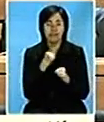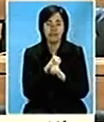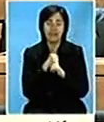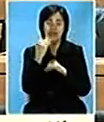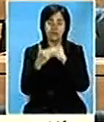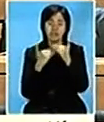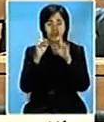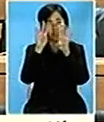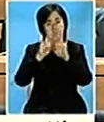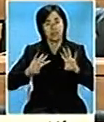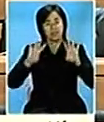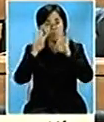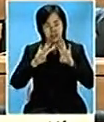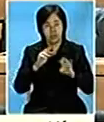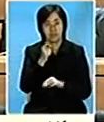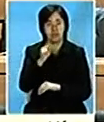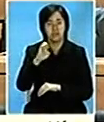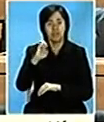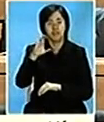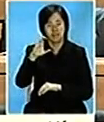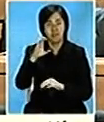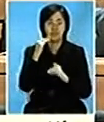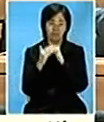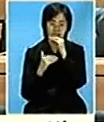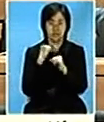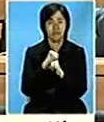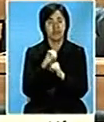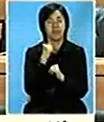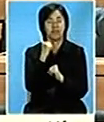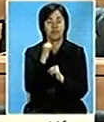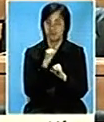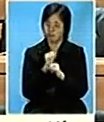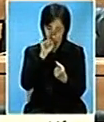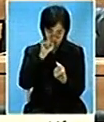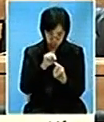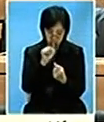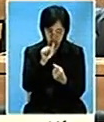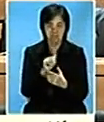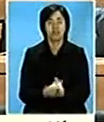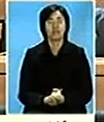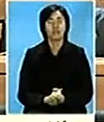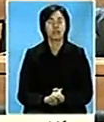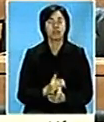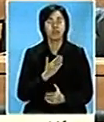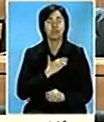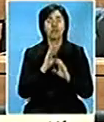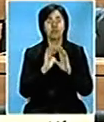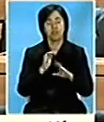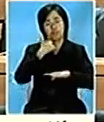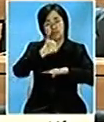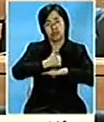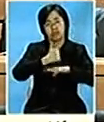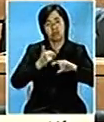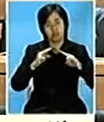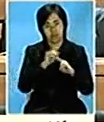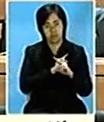าอาเซียน AEC เราสำเร็จผลโดยถูกต้องนะครับอันนี้ต้องขอฝากท่านรัฐมนตรีที่ดู